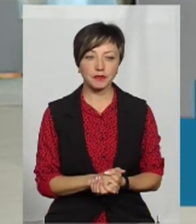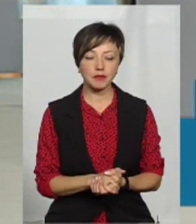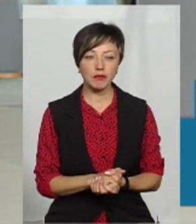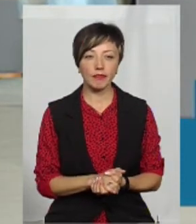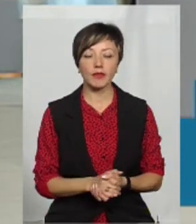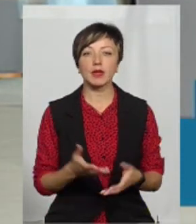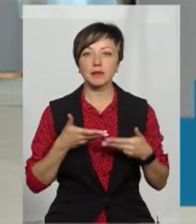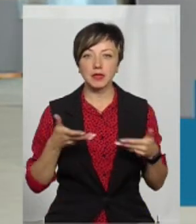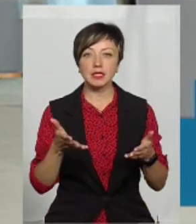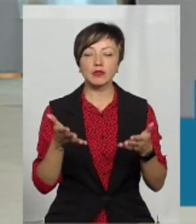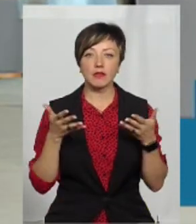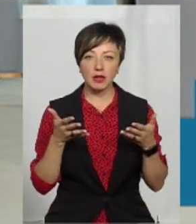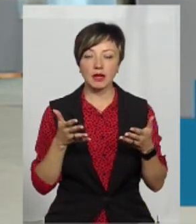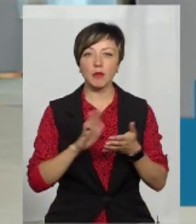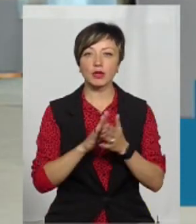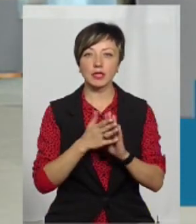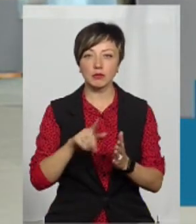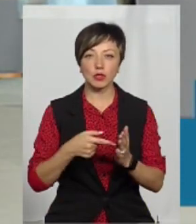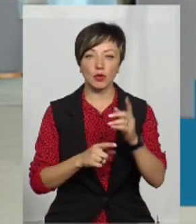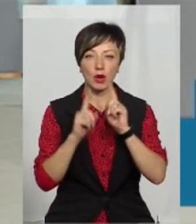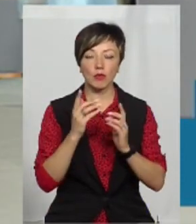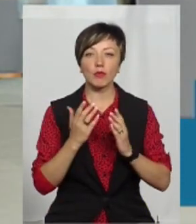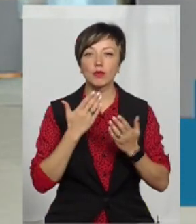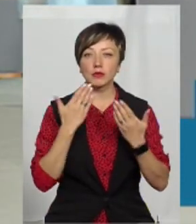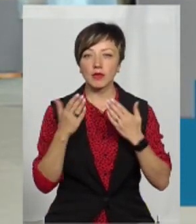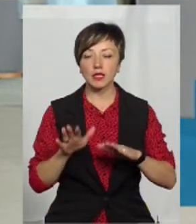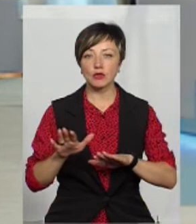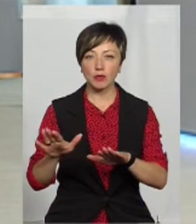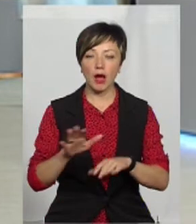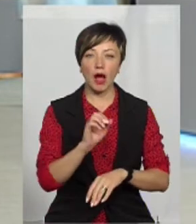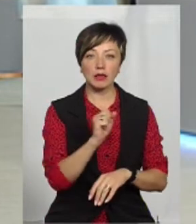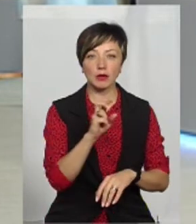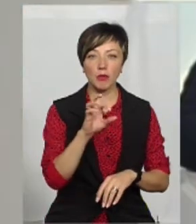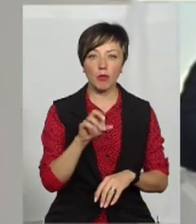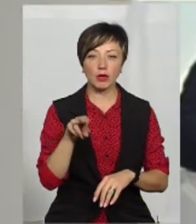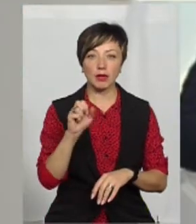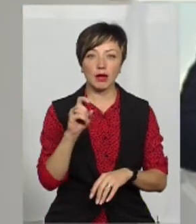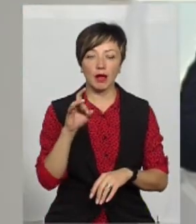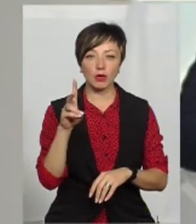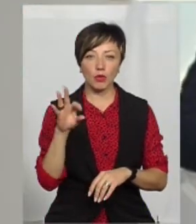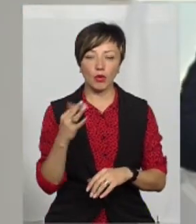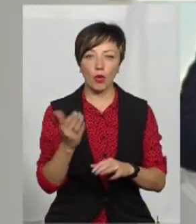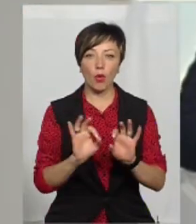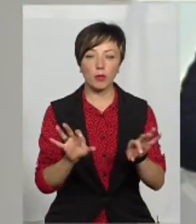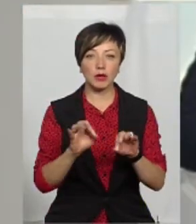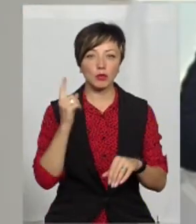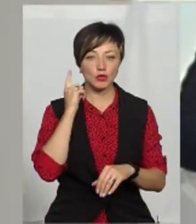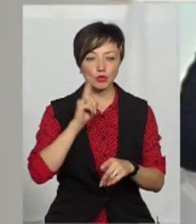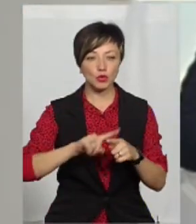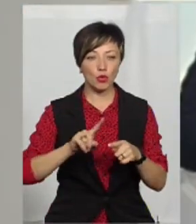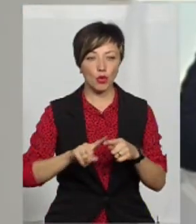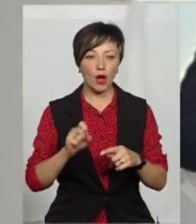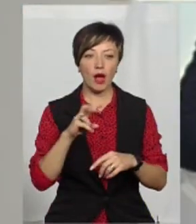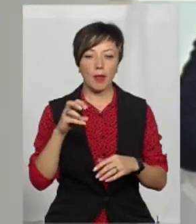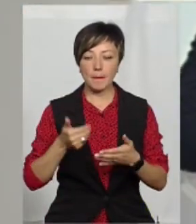Ми з'ясували позицію Хмельницької міської ради, поспілкувалися із заступником мера Андрієм Бондаренко. Його коментар ми почуємо зовсім